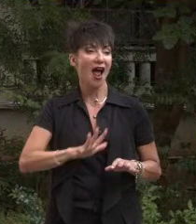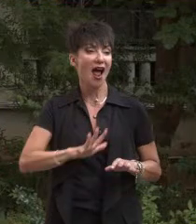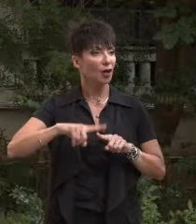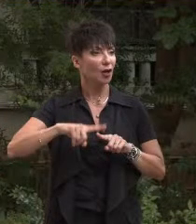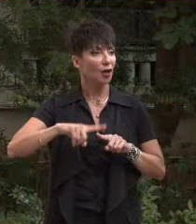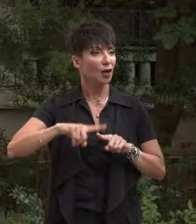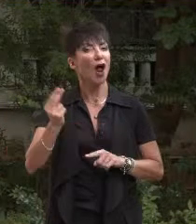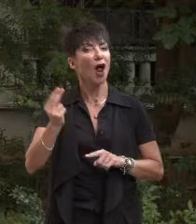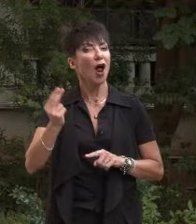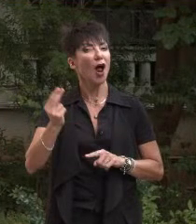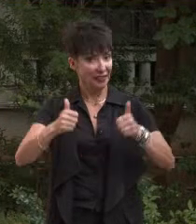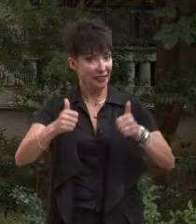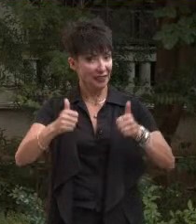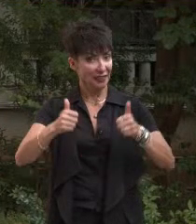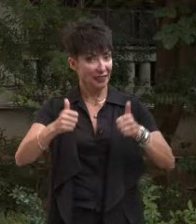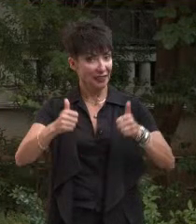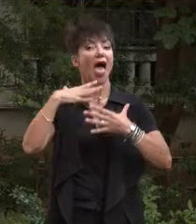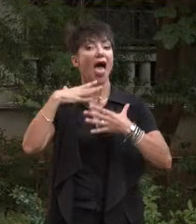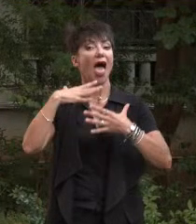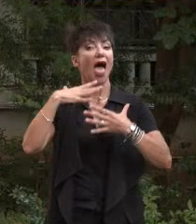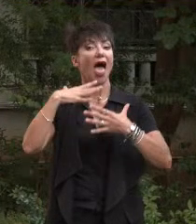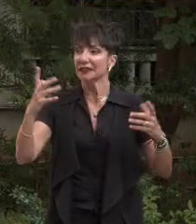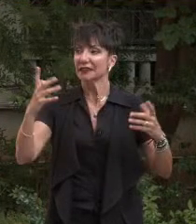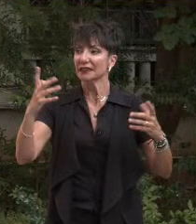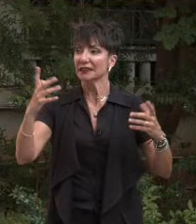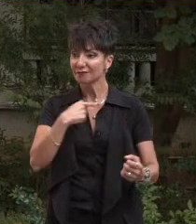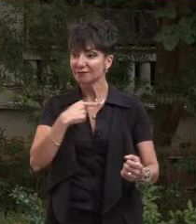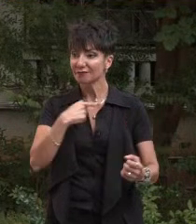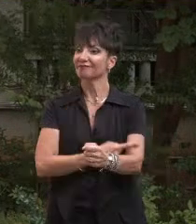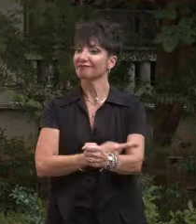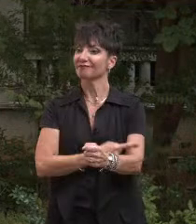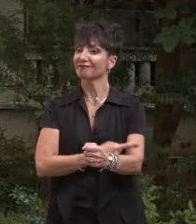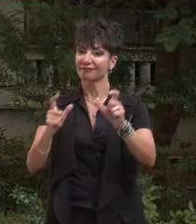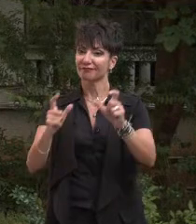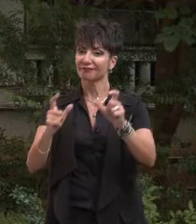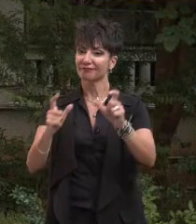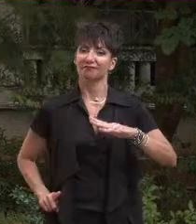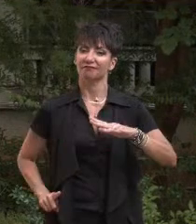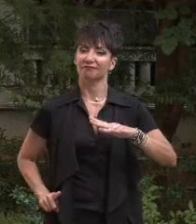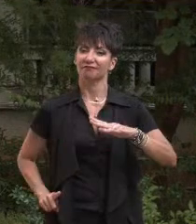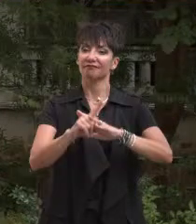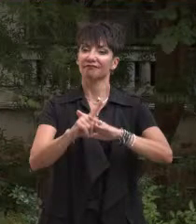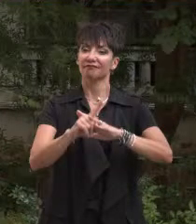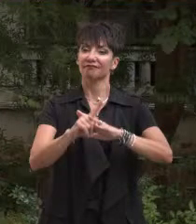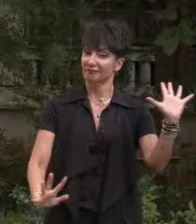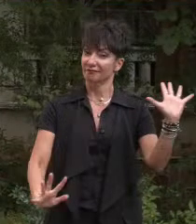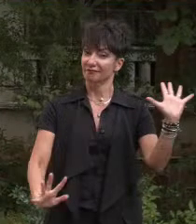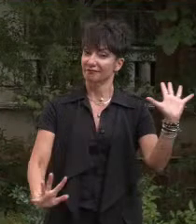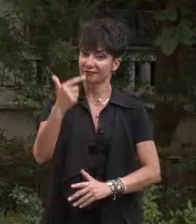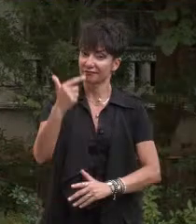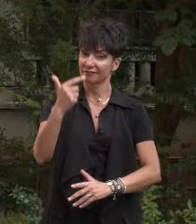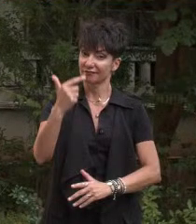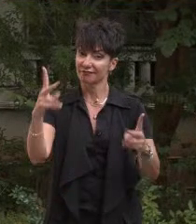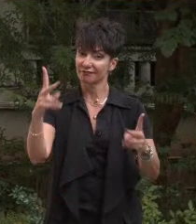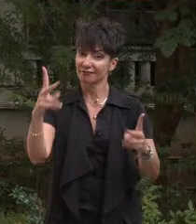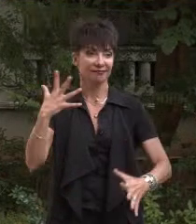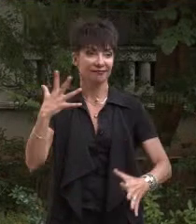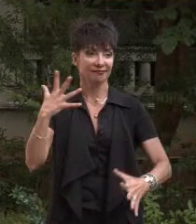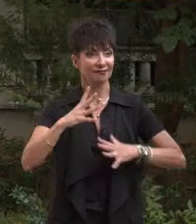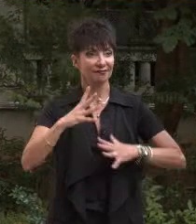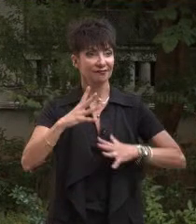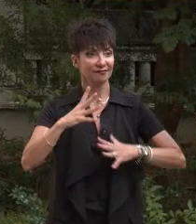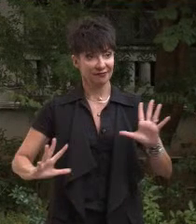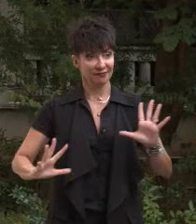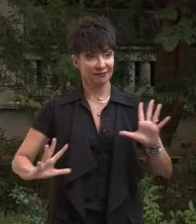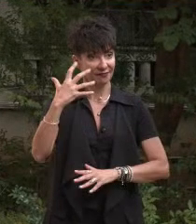ζωγραφικής για να εκπροσωπήσουν, ξέρετε τι, την ικανότητά σας να υπερέχετε, τη δημιουργικότητά σας, τη θέληση για το